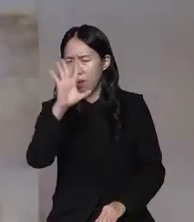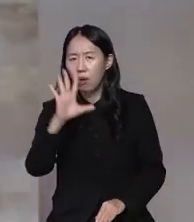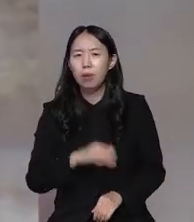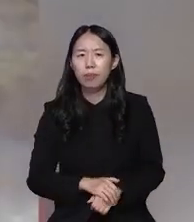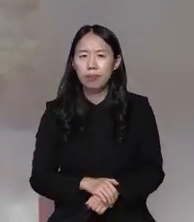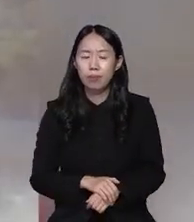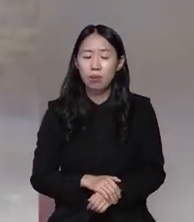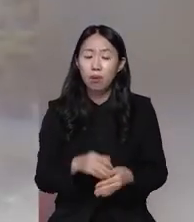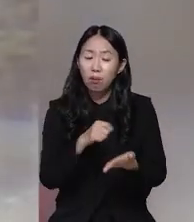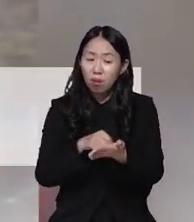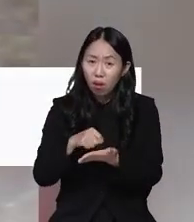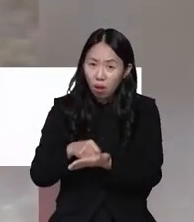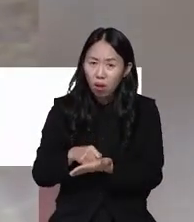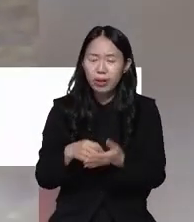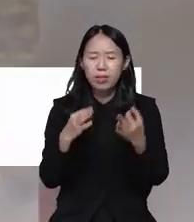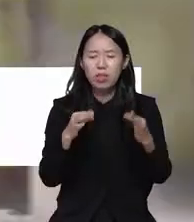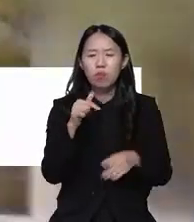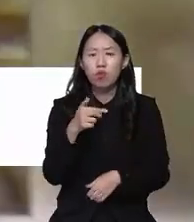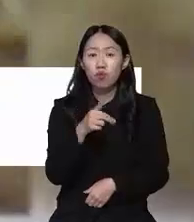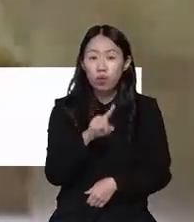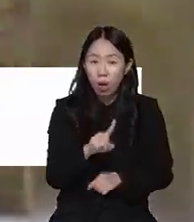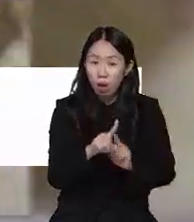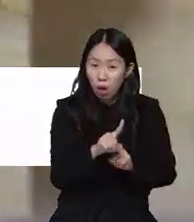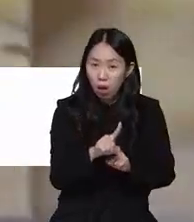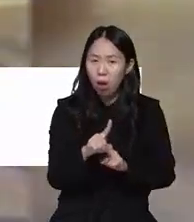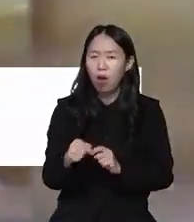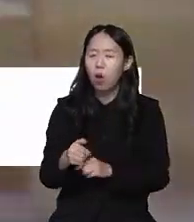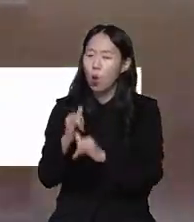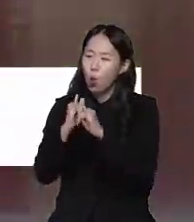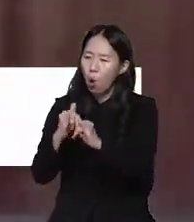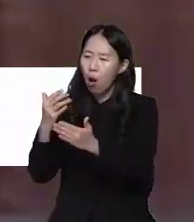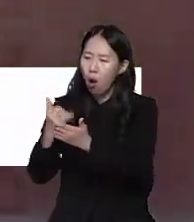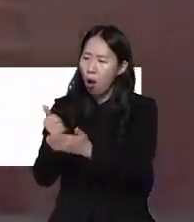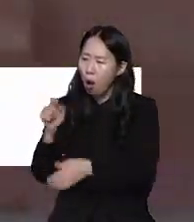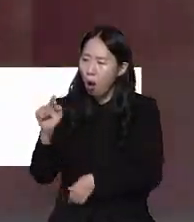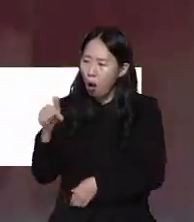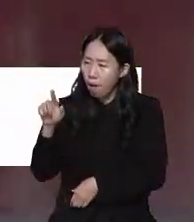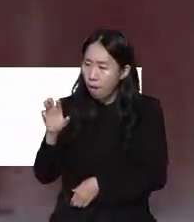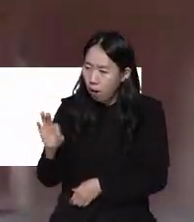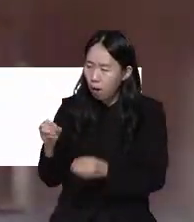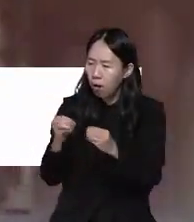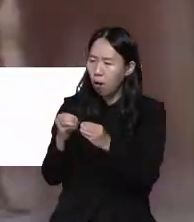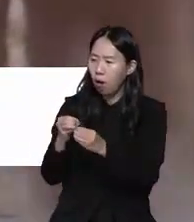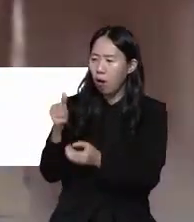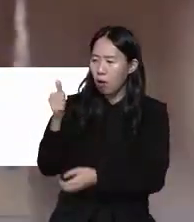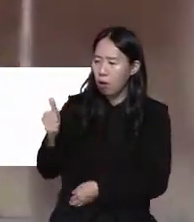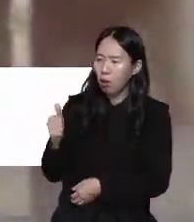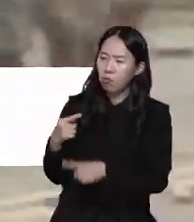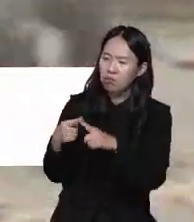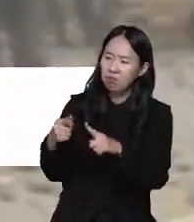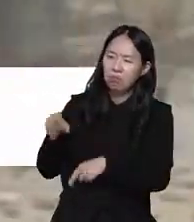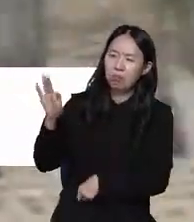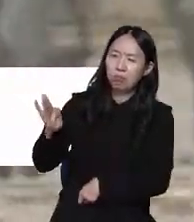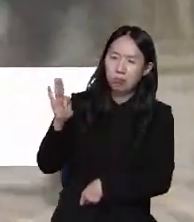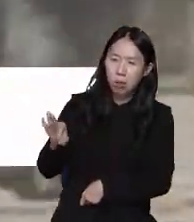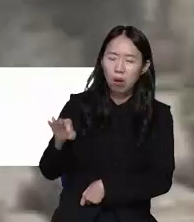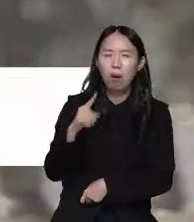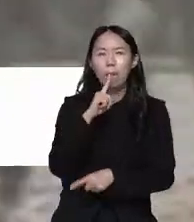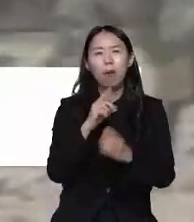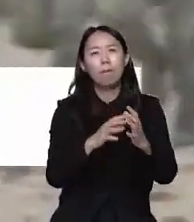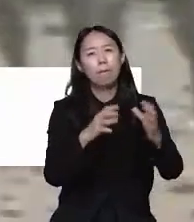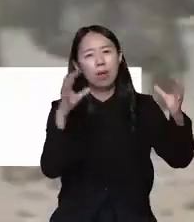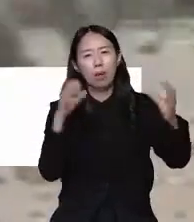작가 김규나 씨는 5.18을 소재로 소설을 써 노벨문학상을 수상한 한강 작가를 평가절하해 논란을